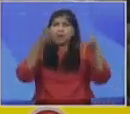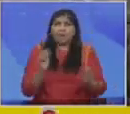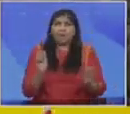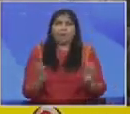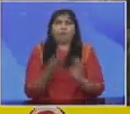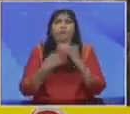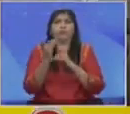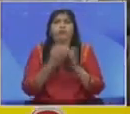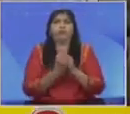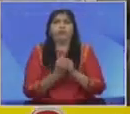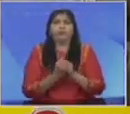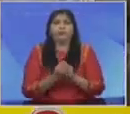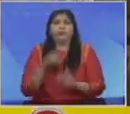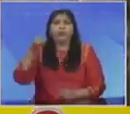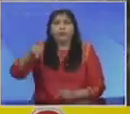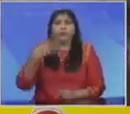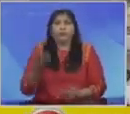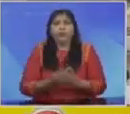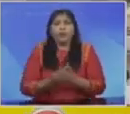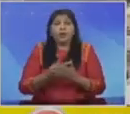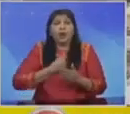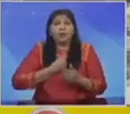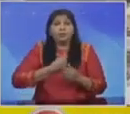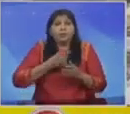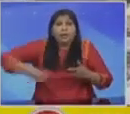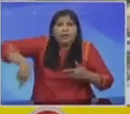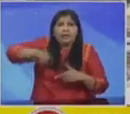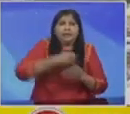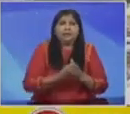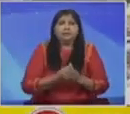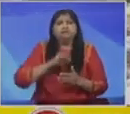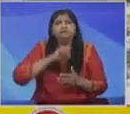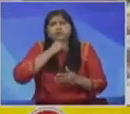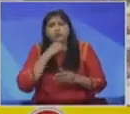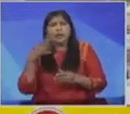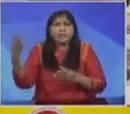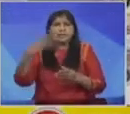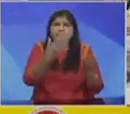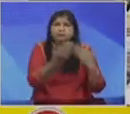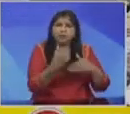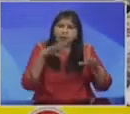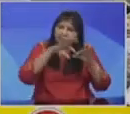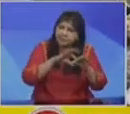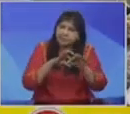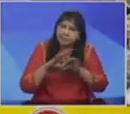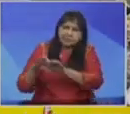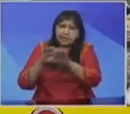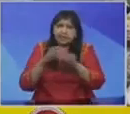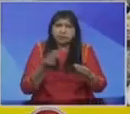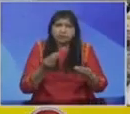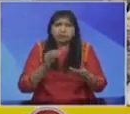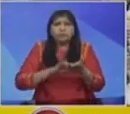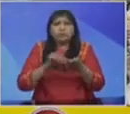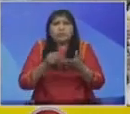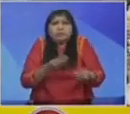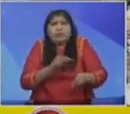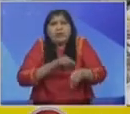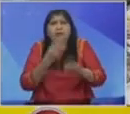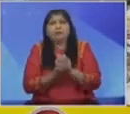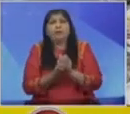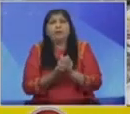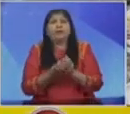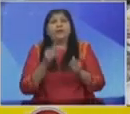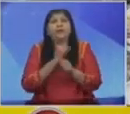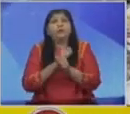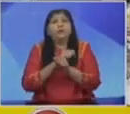दी। उन्होंने अपने क्षेत्र के कुछ युवाओं को साथ लिया और कुछ ही महीनों में फैक्ट्री